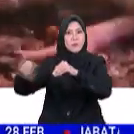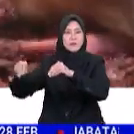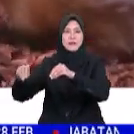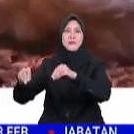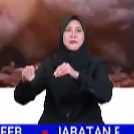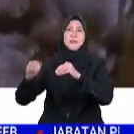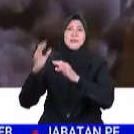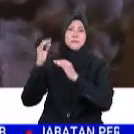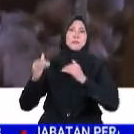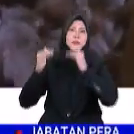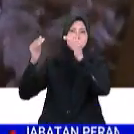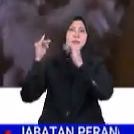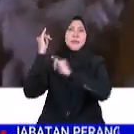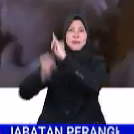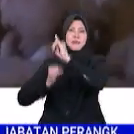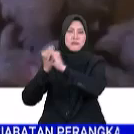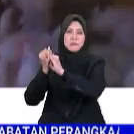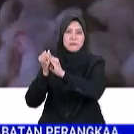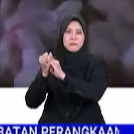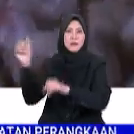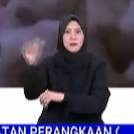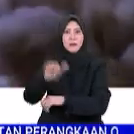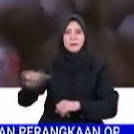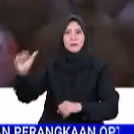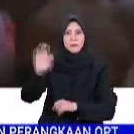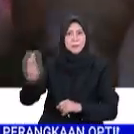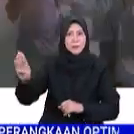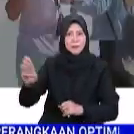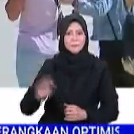menembusi pasaran rantau Asia Barat.